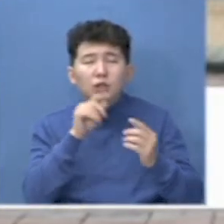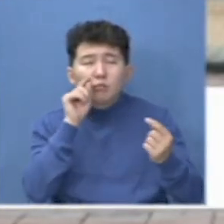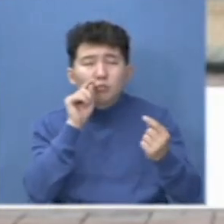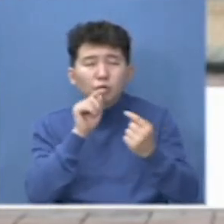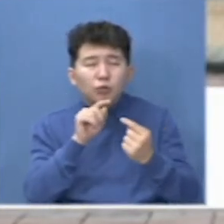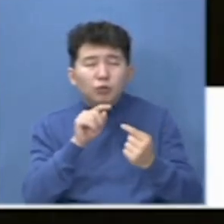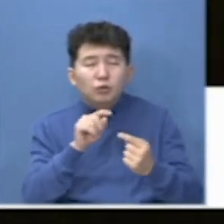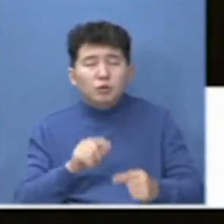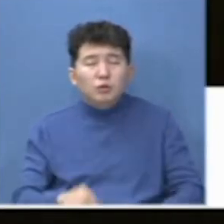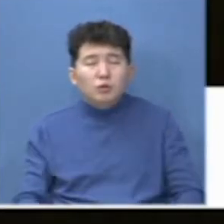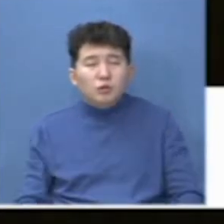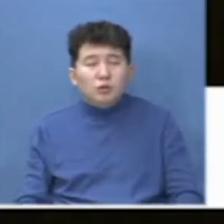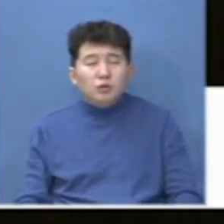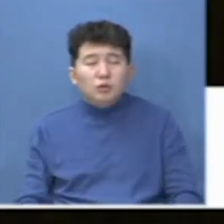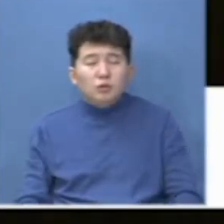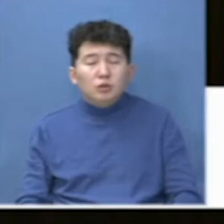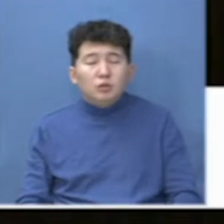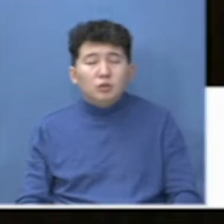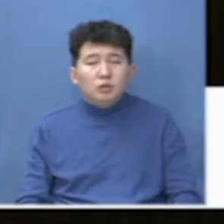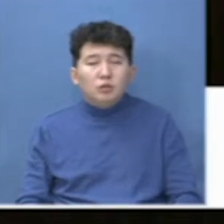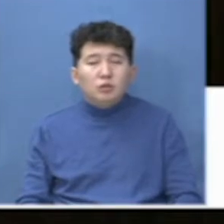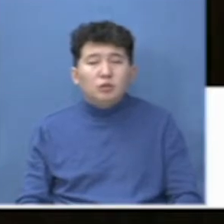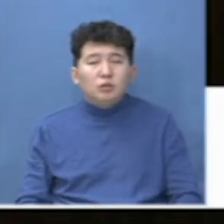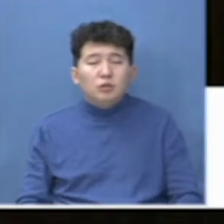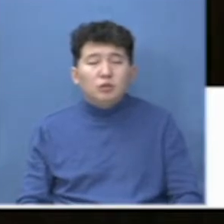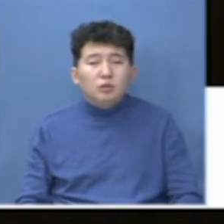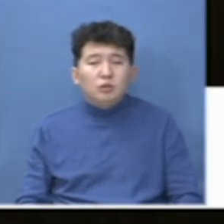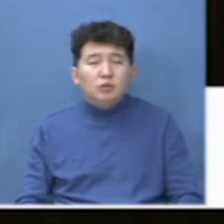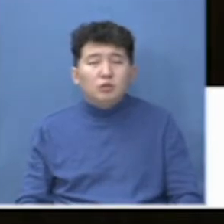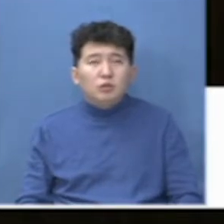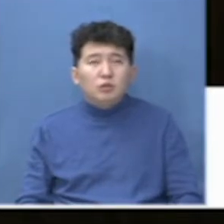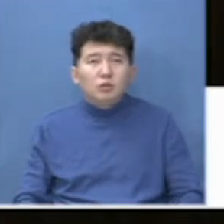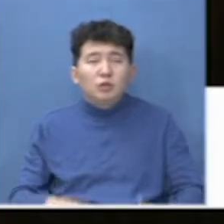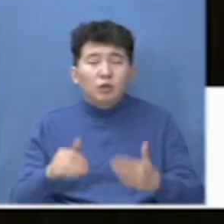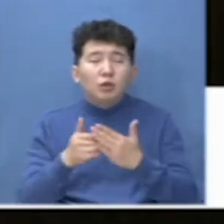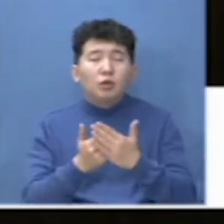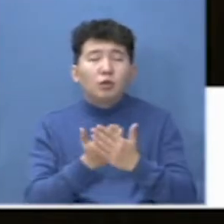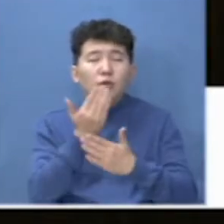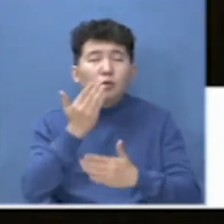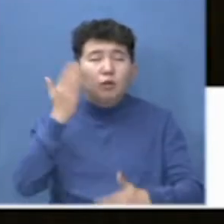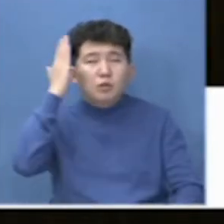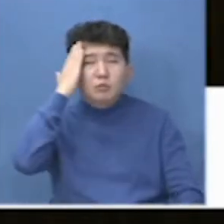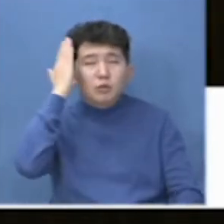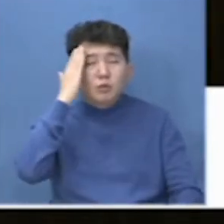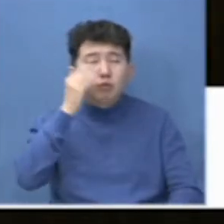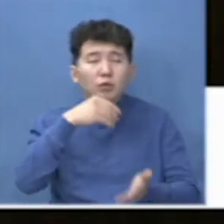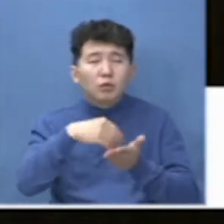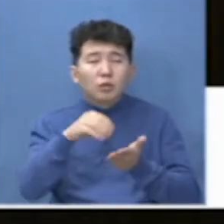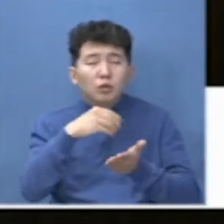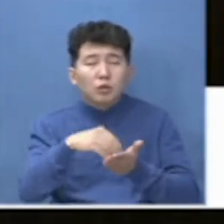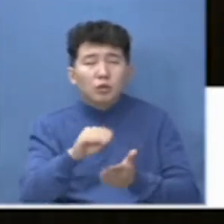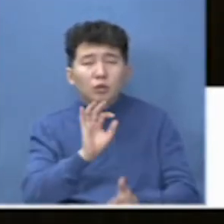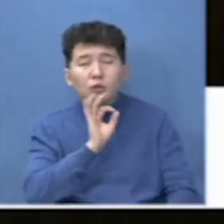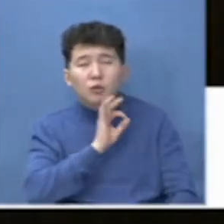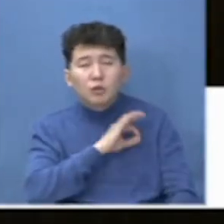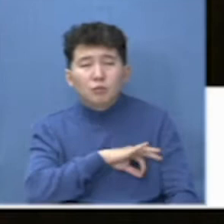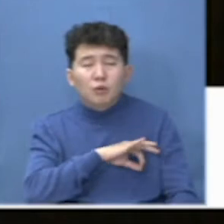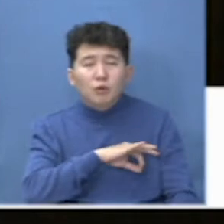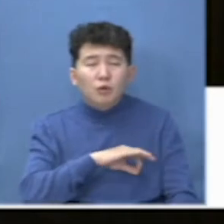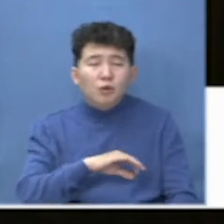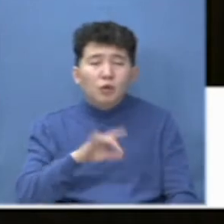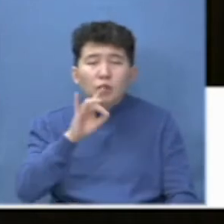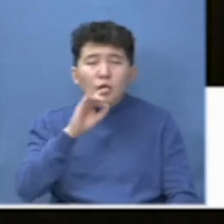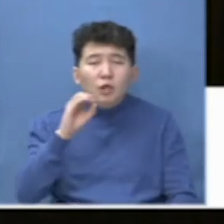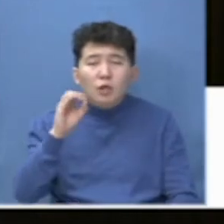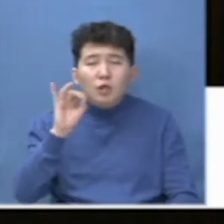госзакупок в рамках минимизации коррупционных рисков введён новый способ закупки способом использования рейтинга бальной